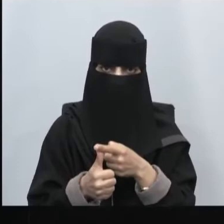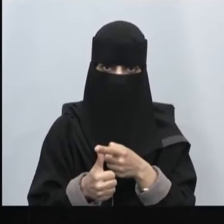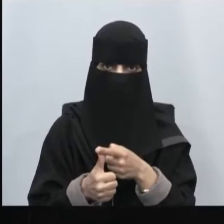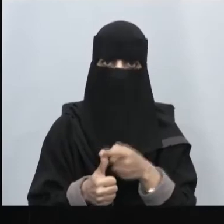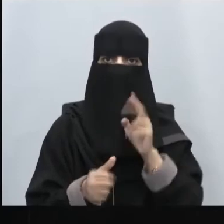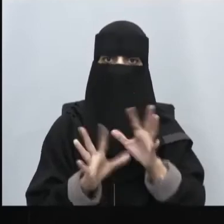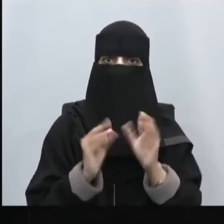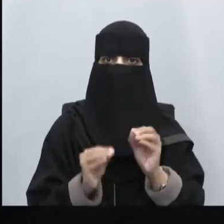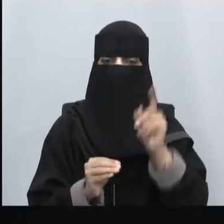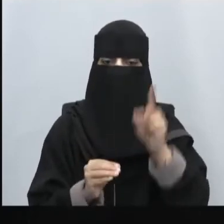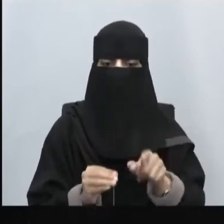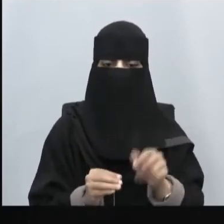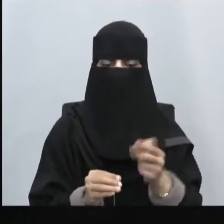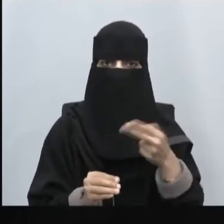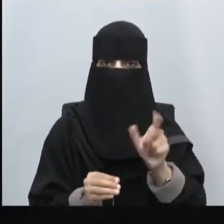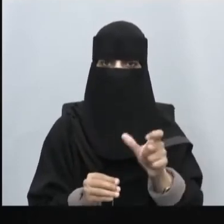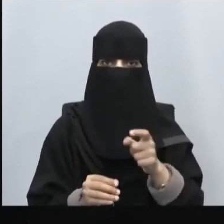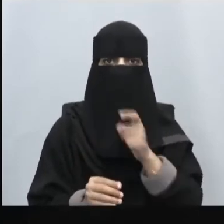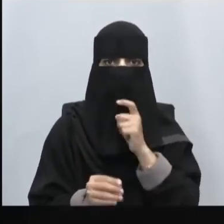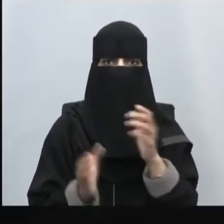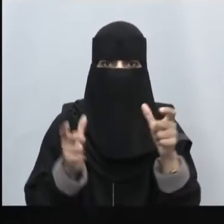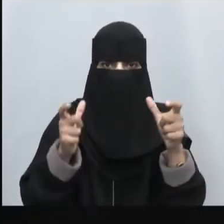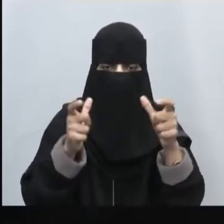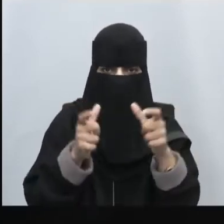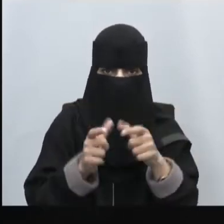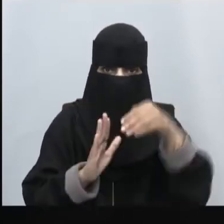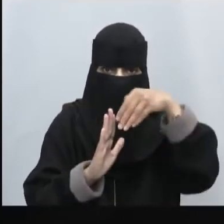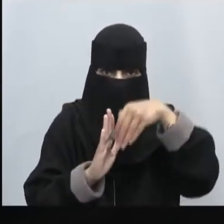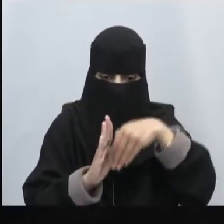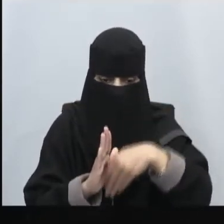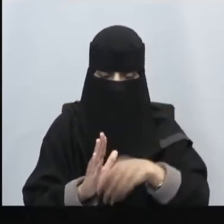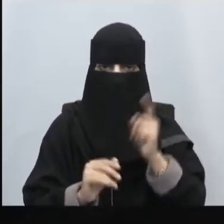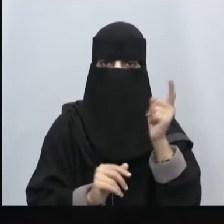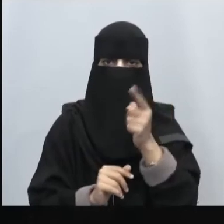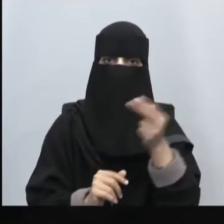طلاب وطالباتي عن ضعف الدوله العباسيه